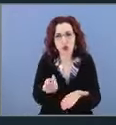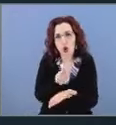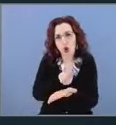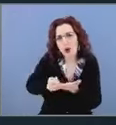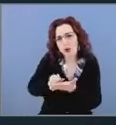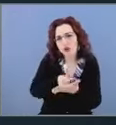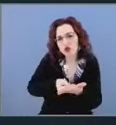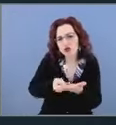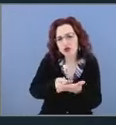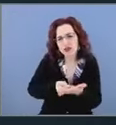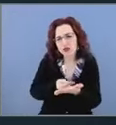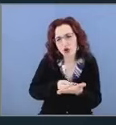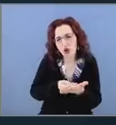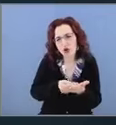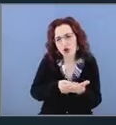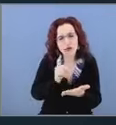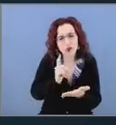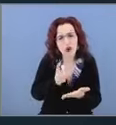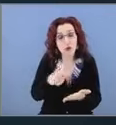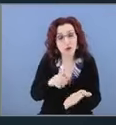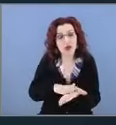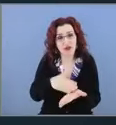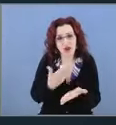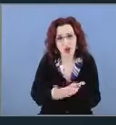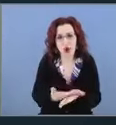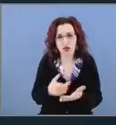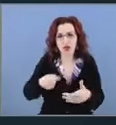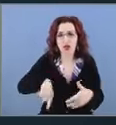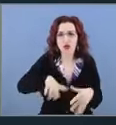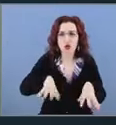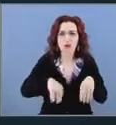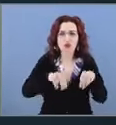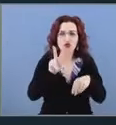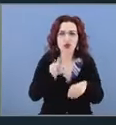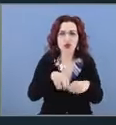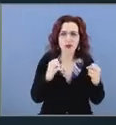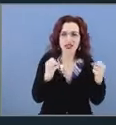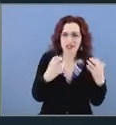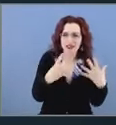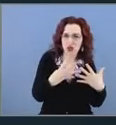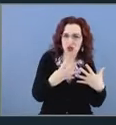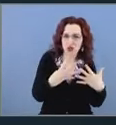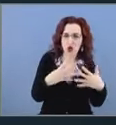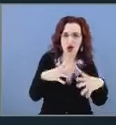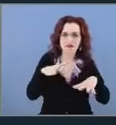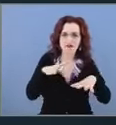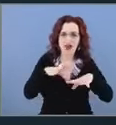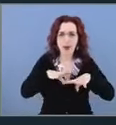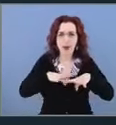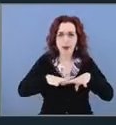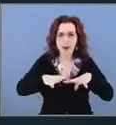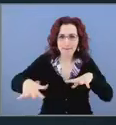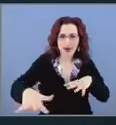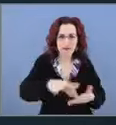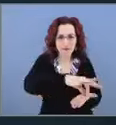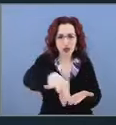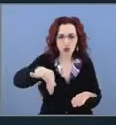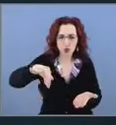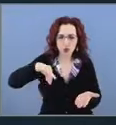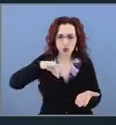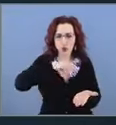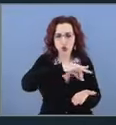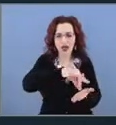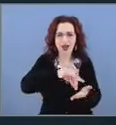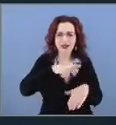abbiamo iniziato nel 2019 una mappatura delle competenze presenti nei nostri dipartimenti. Voi sapete che